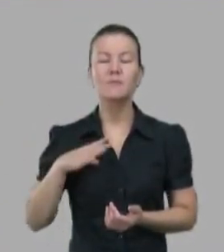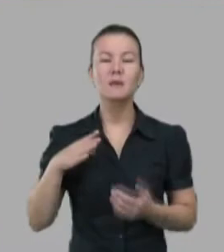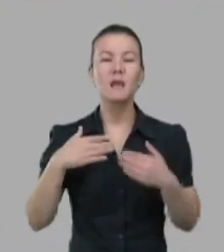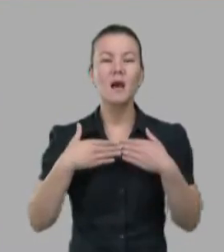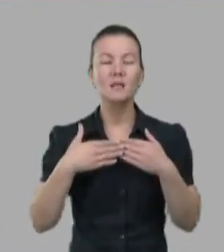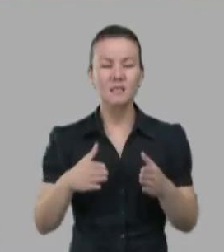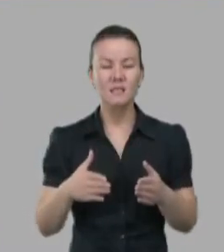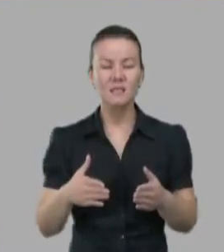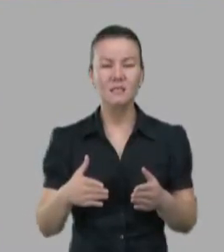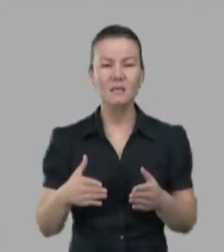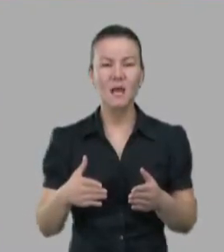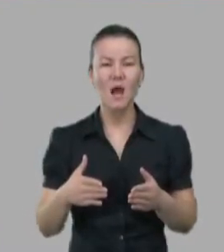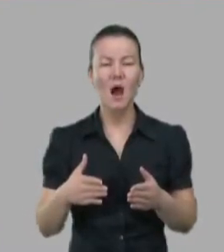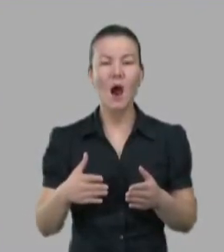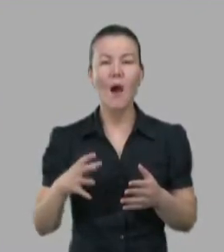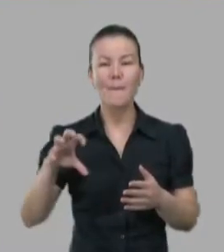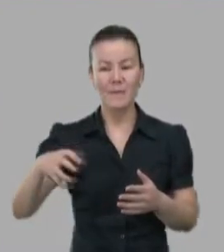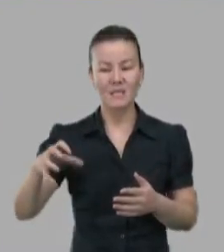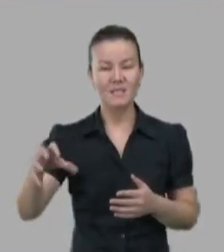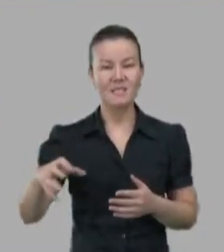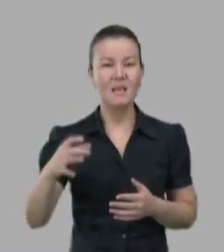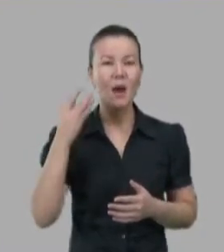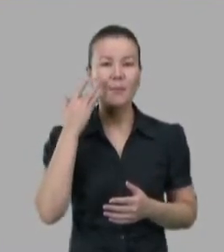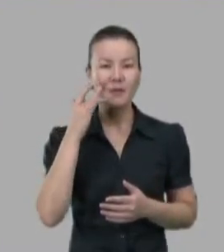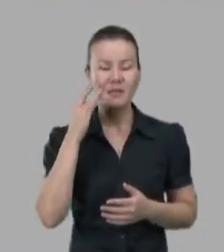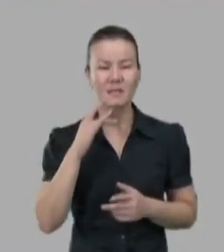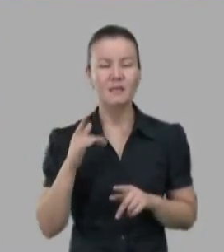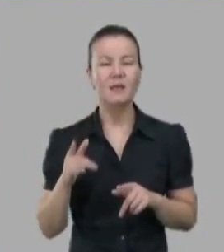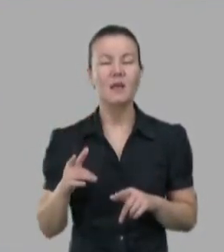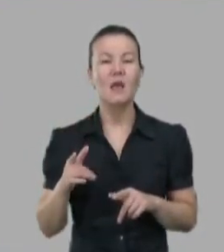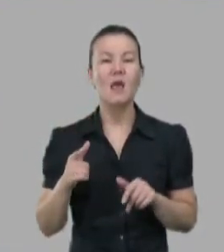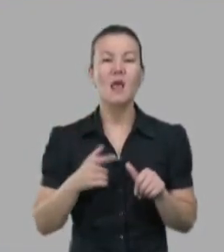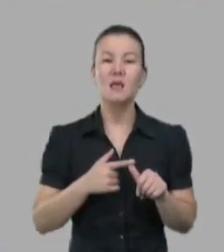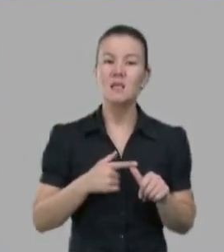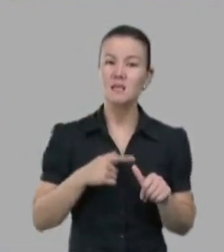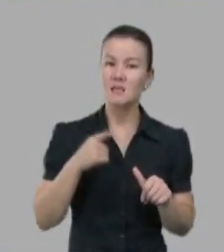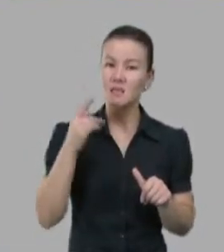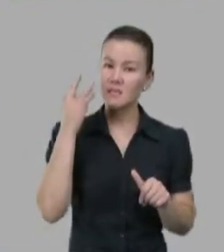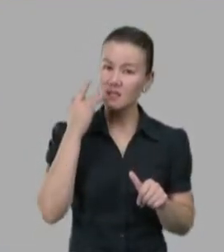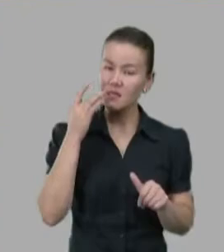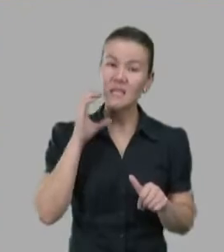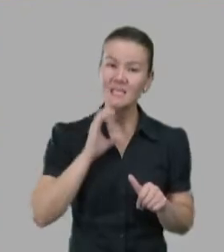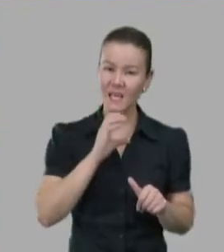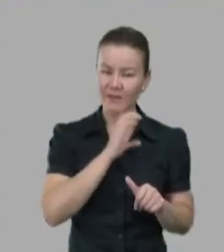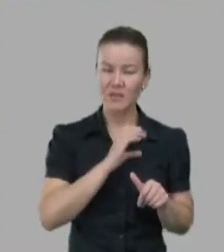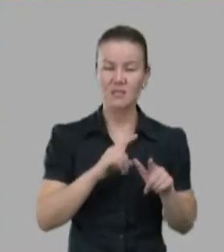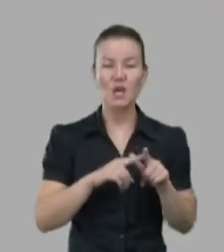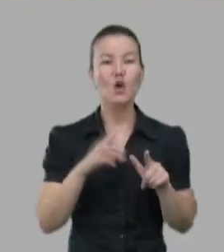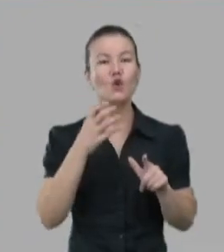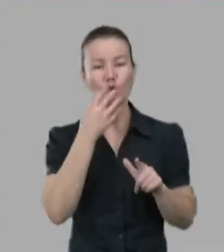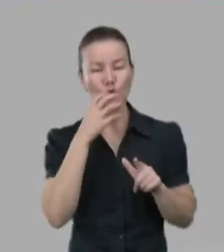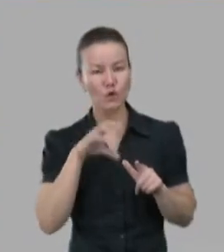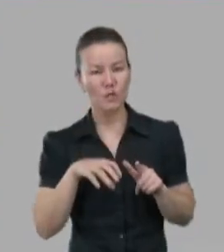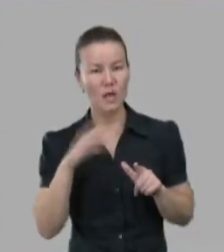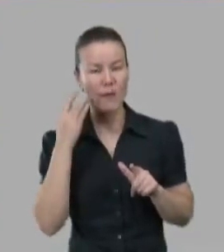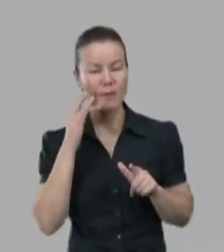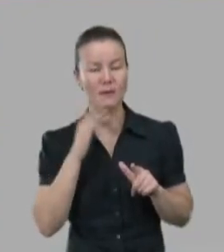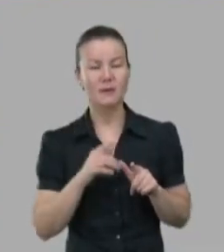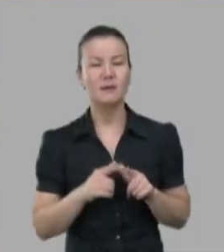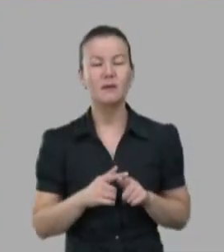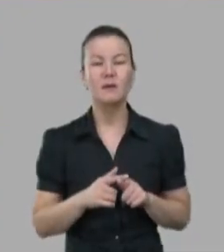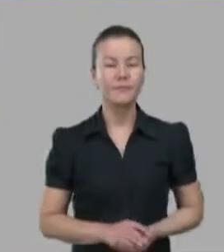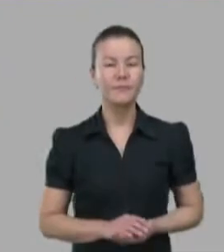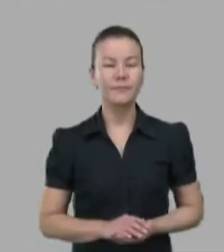были открыты материки Америки – Северная и Южная.